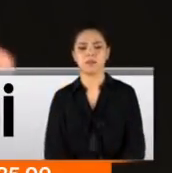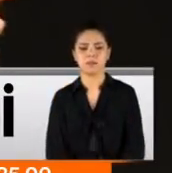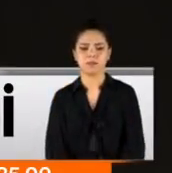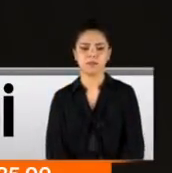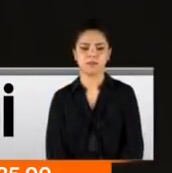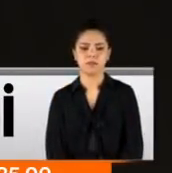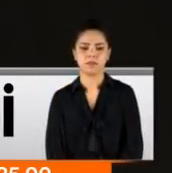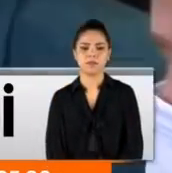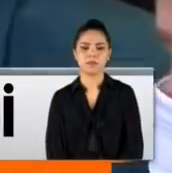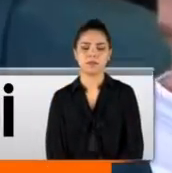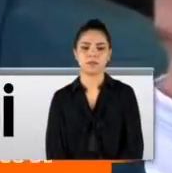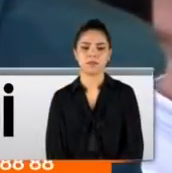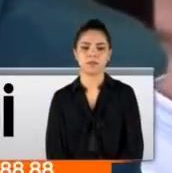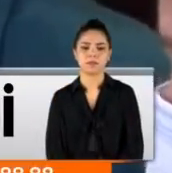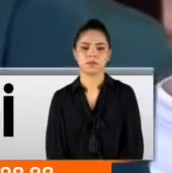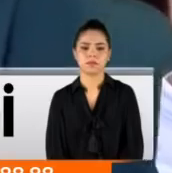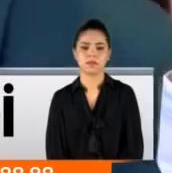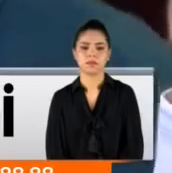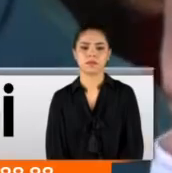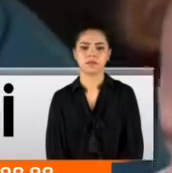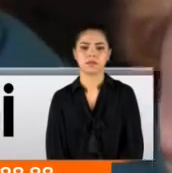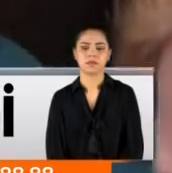için. Çok teşekkür ederim.